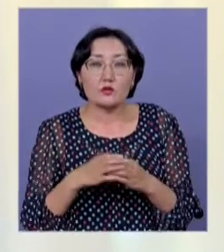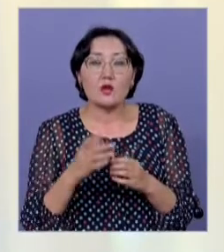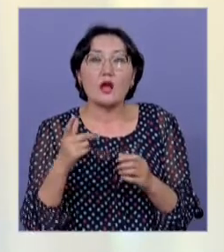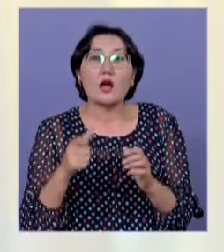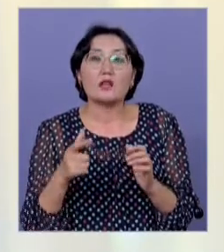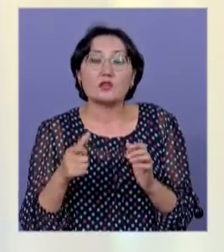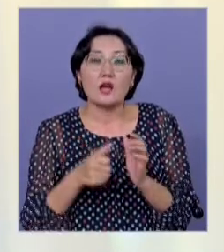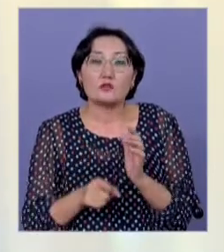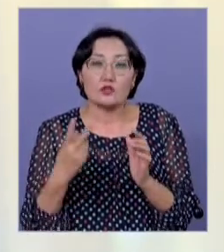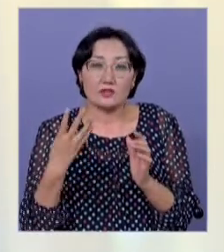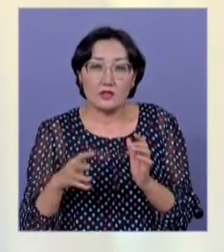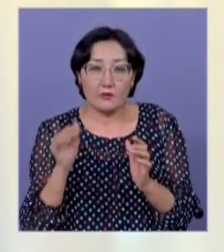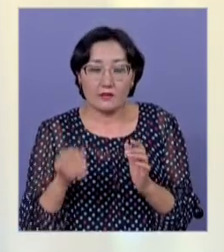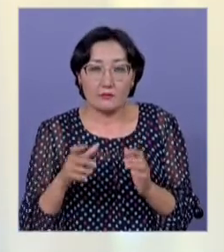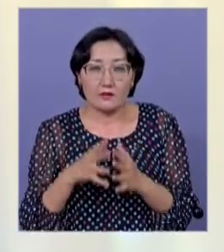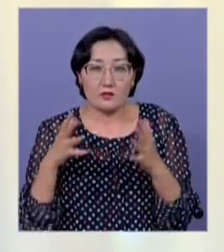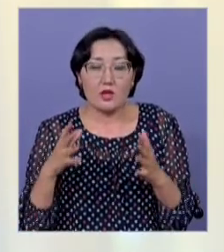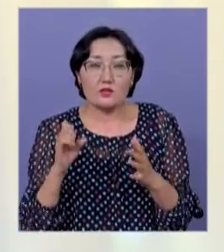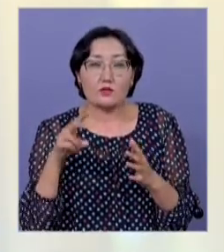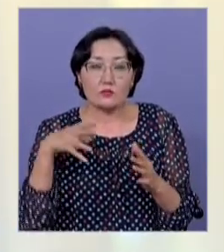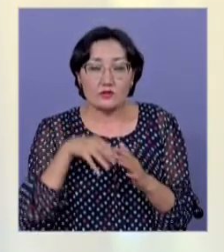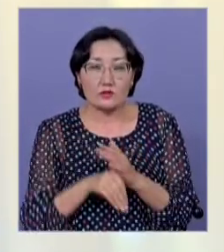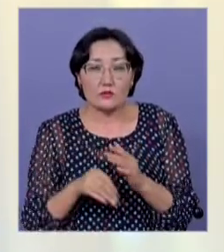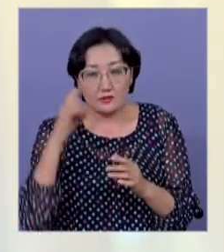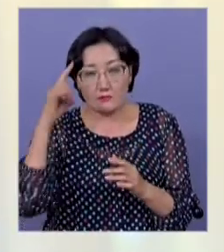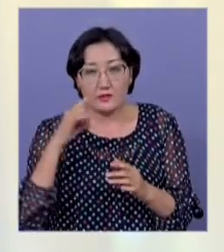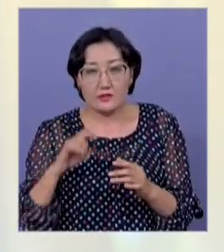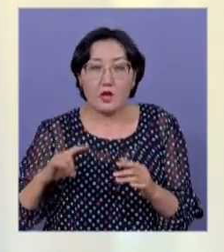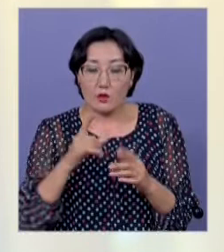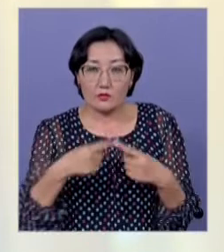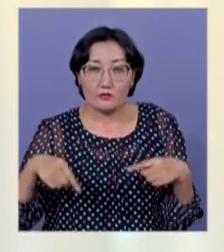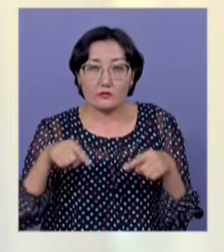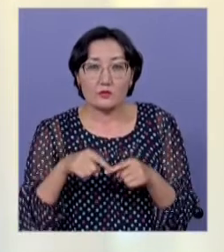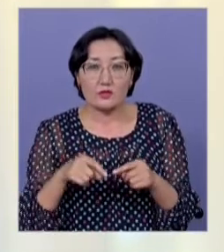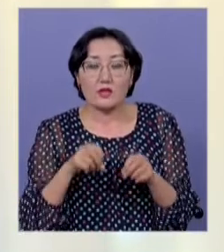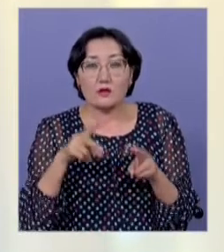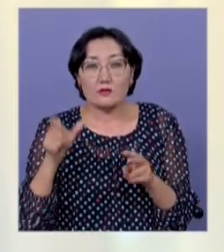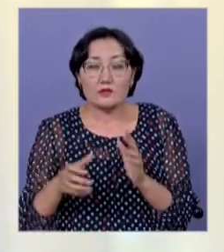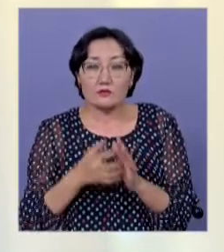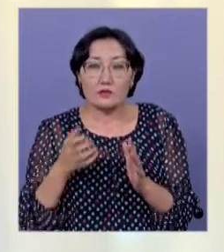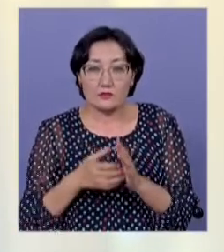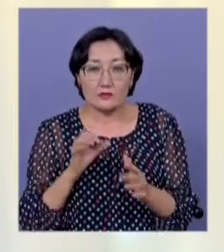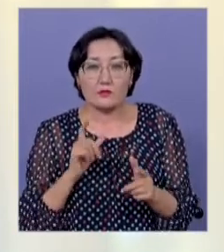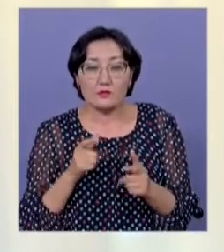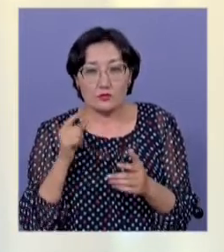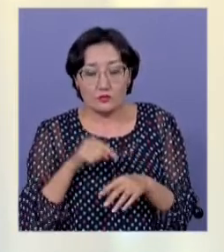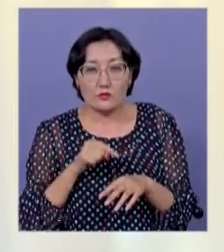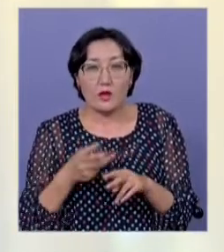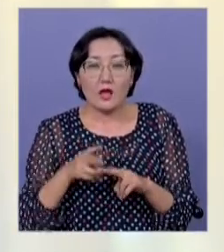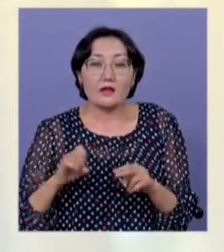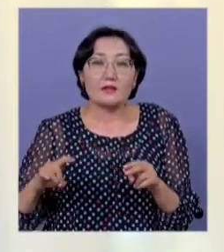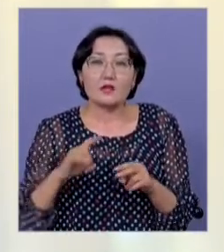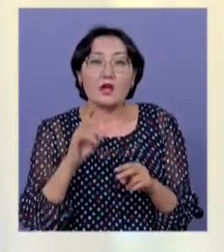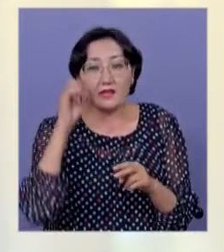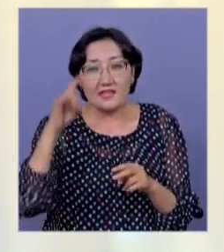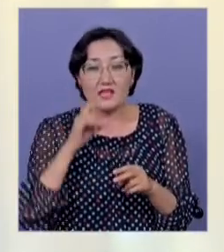мың адамға ұлғаяды. Бүгінгі таңда Самұрық-Қазынаға енетін отандық әуе компаниялар кадрдың жетіспеушілігін айқын сезініп отыр. Air Астана мен Қазақ